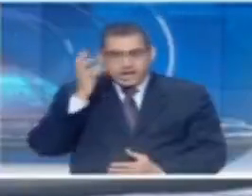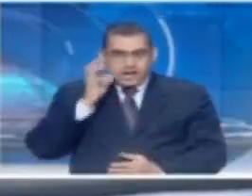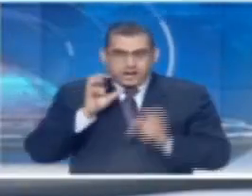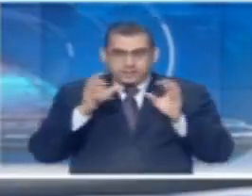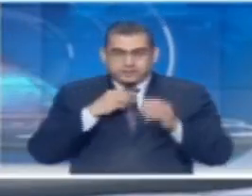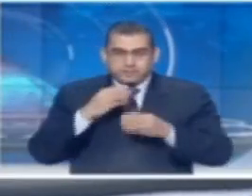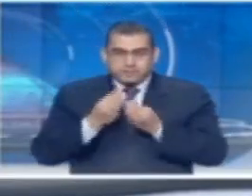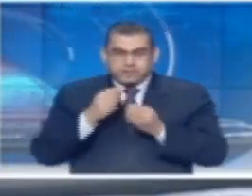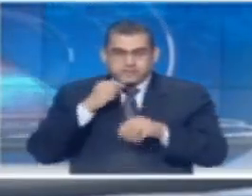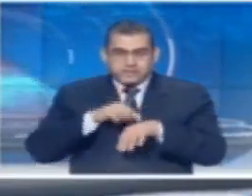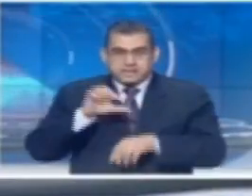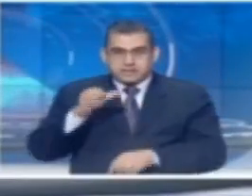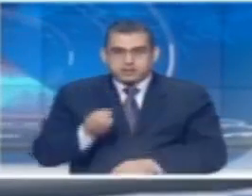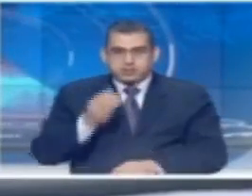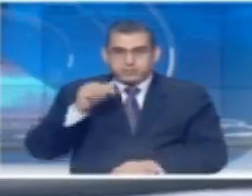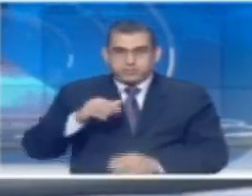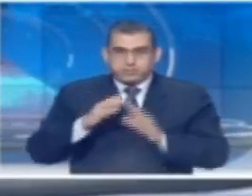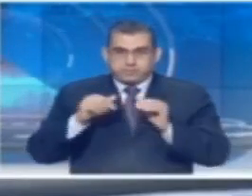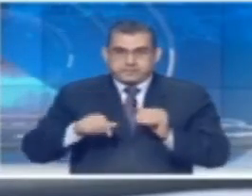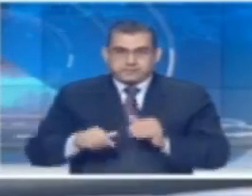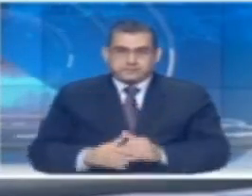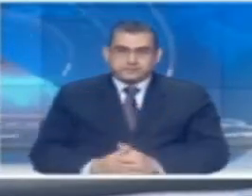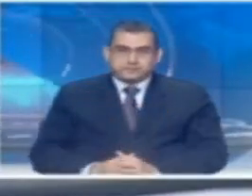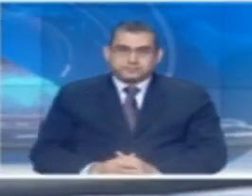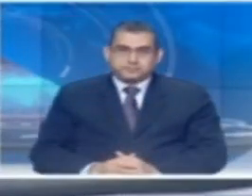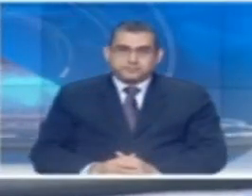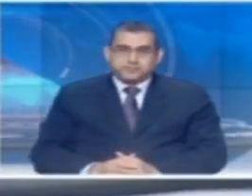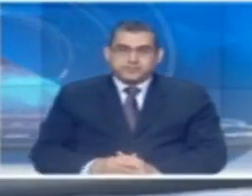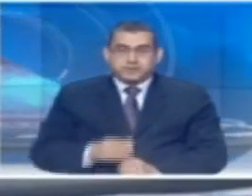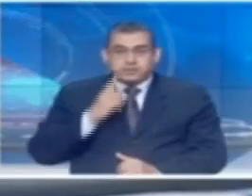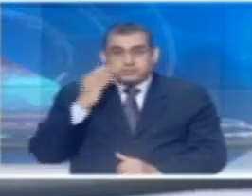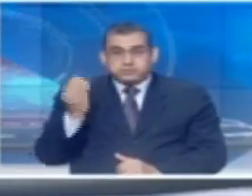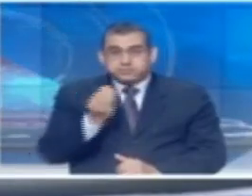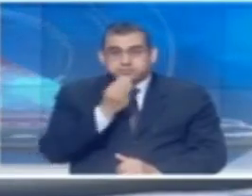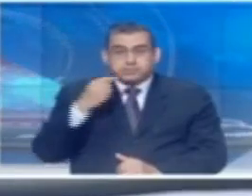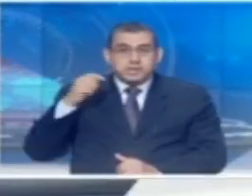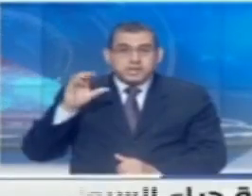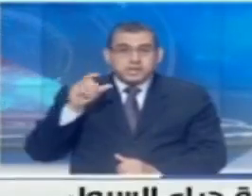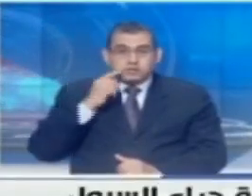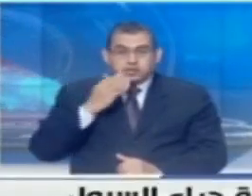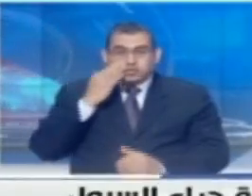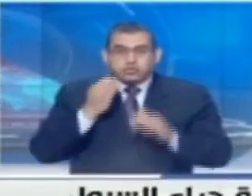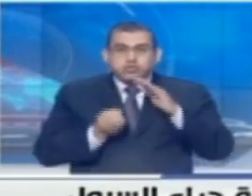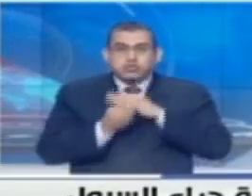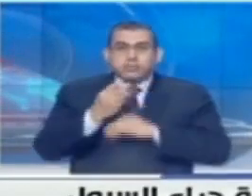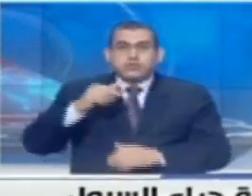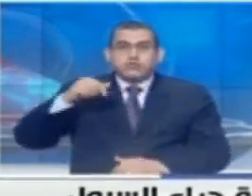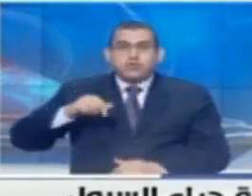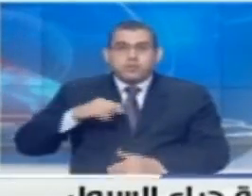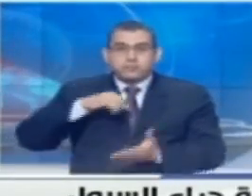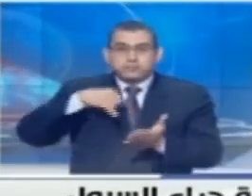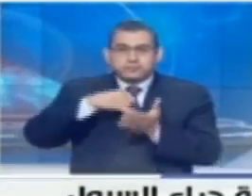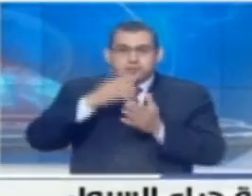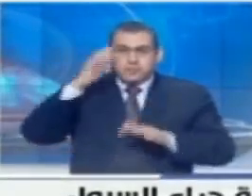إليكم الآن موجز التاسعة صباحا يأتيكم من التلفزيون المصري. يتفقد السيد الرئيس عبد الفتاح السيسي صباح اليوم